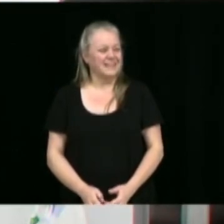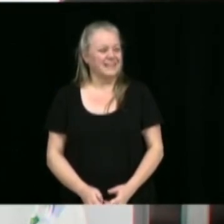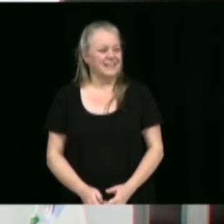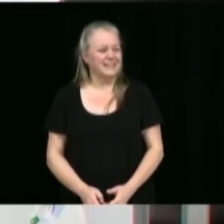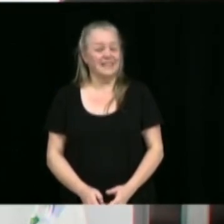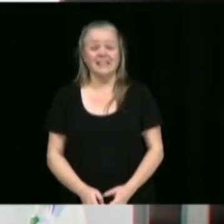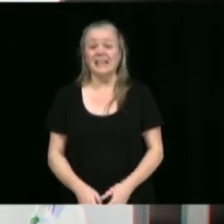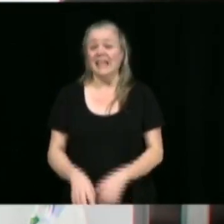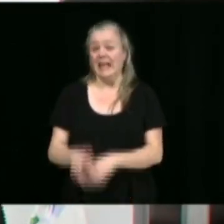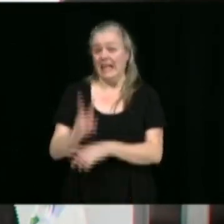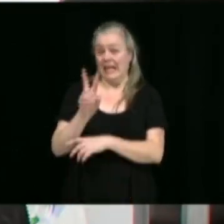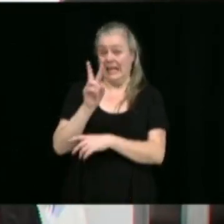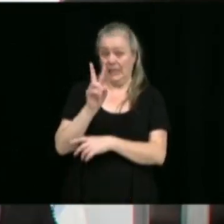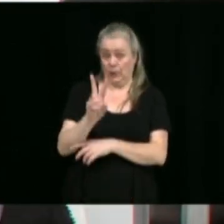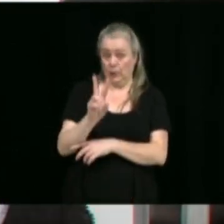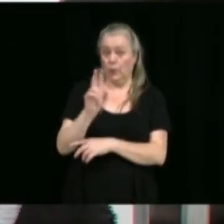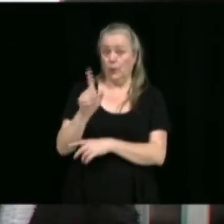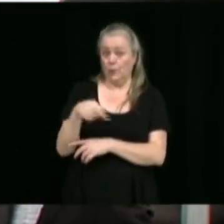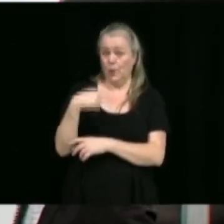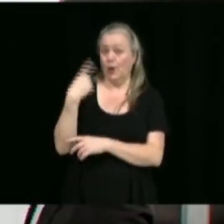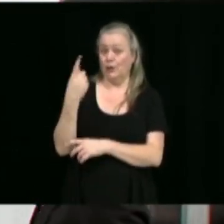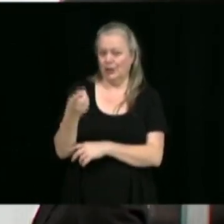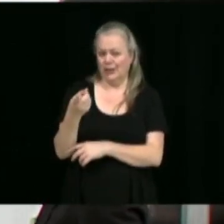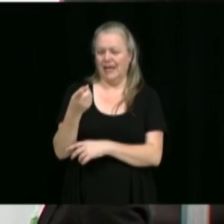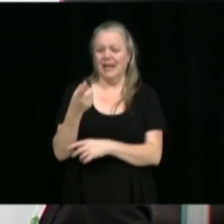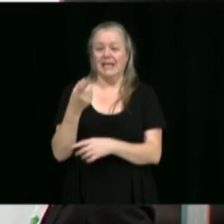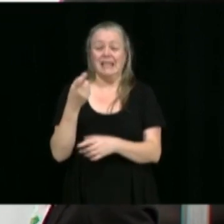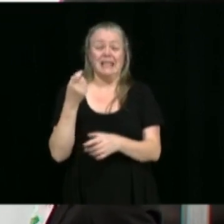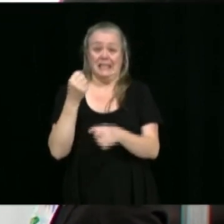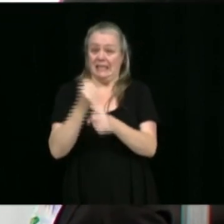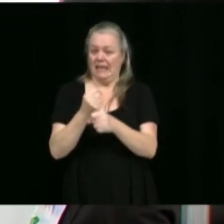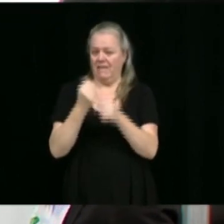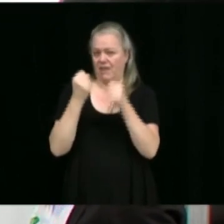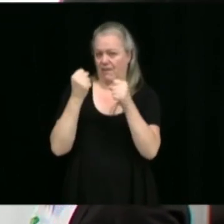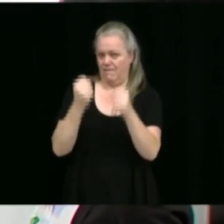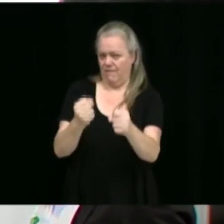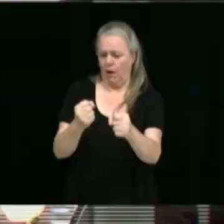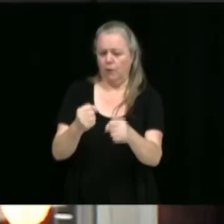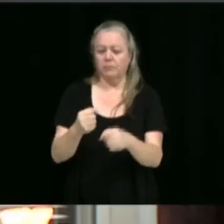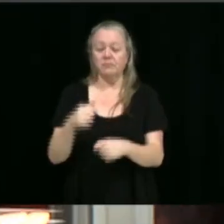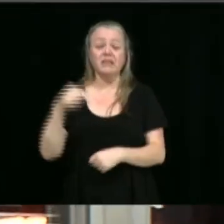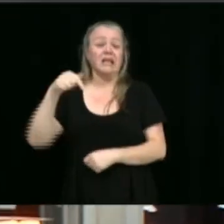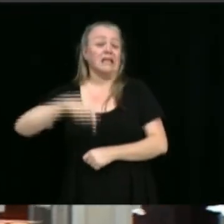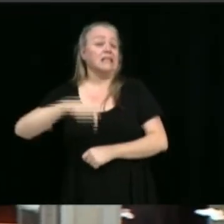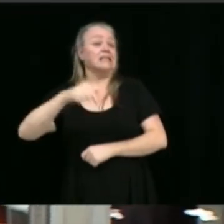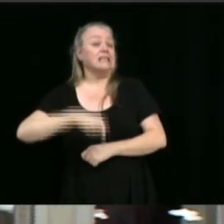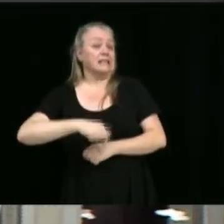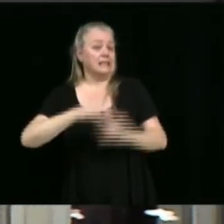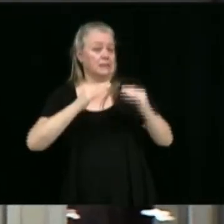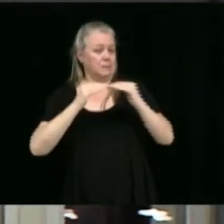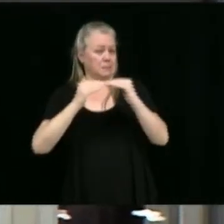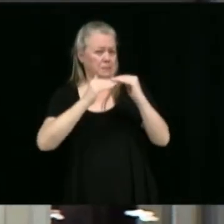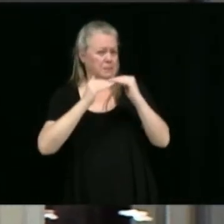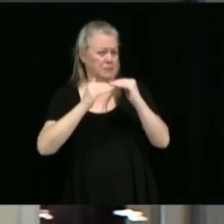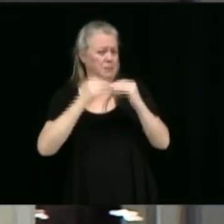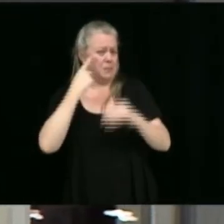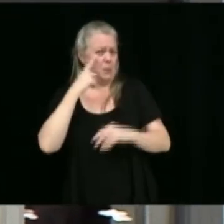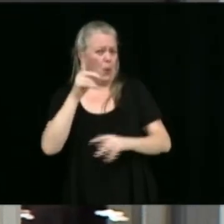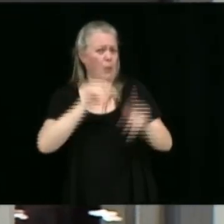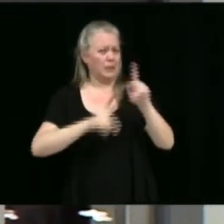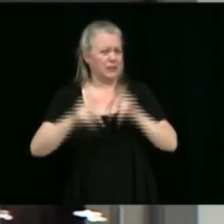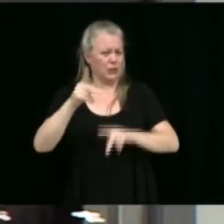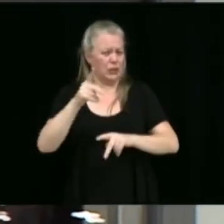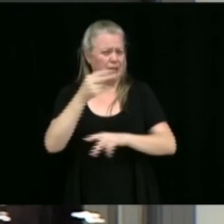Les deux prochains... Ah. Travaille très fort. L'inclusion, vous savez, dans notre société, pour les personnes handicapées, il y a beaucoup d'activités